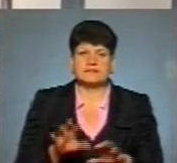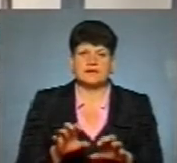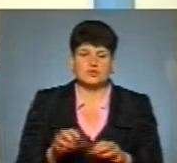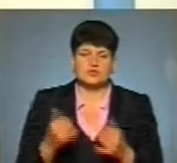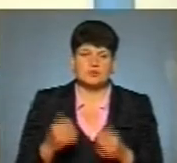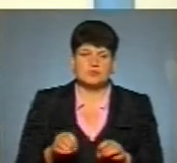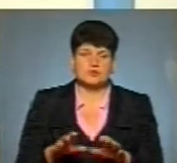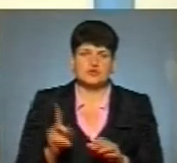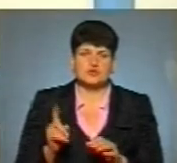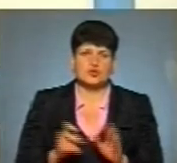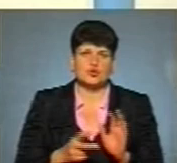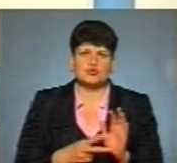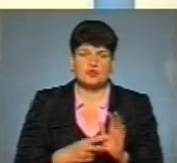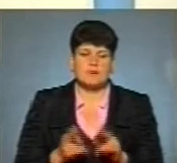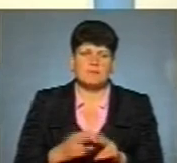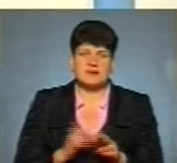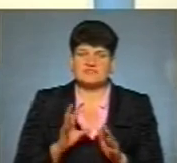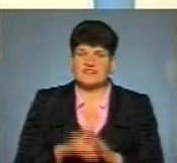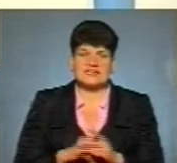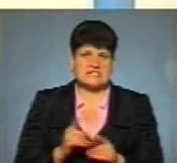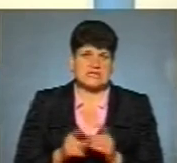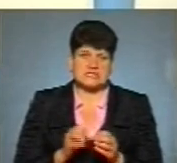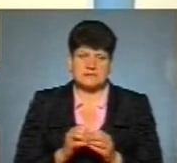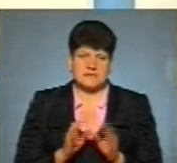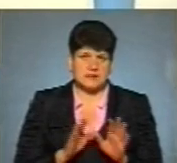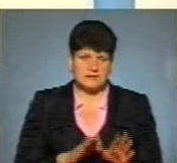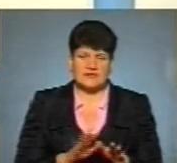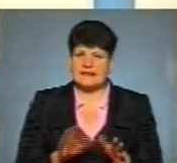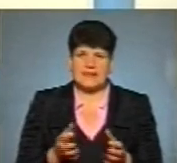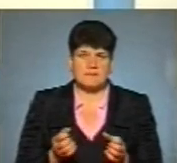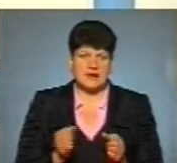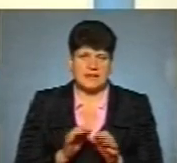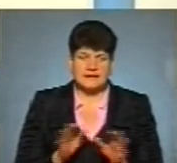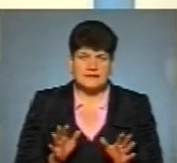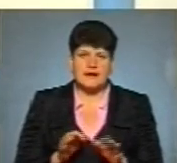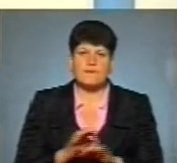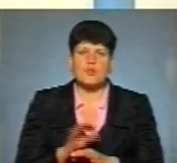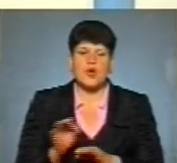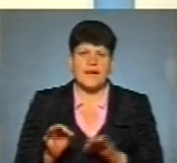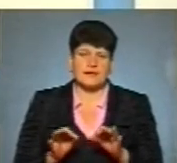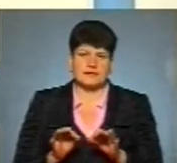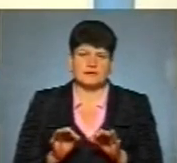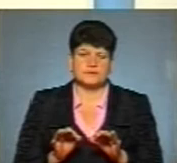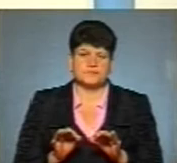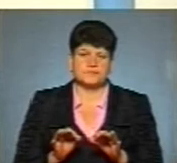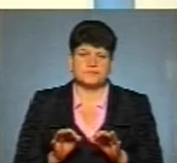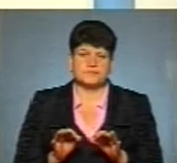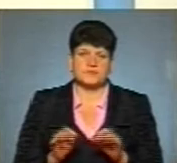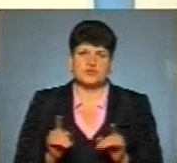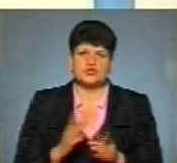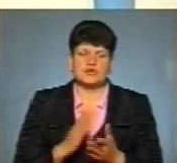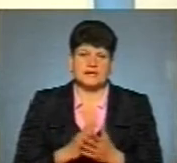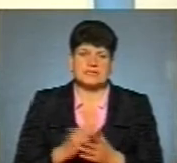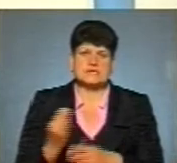день постанова 107 без внесення змін, ну, вона не прийнята, але в проєкті, що є